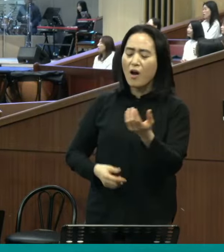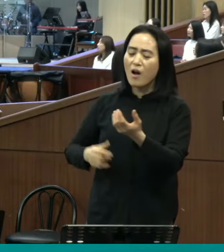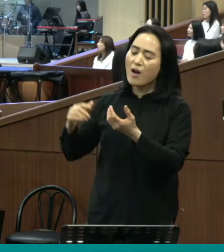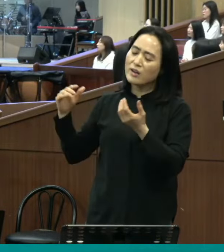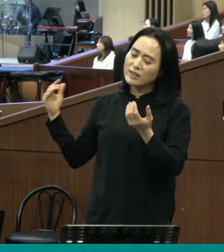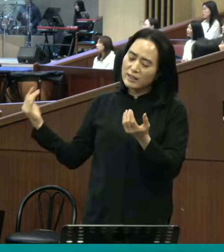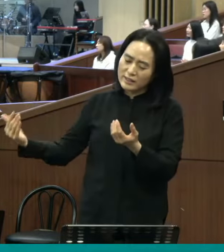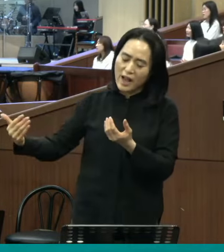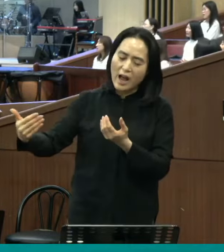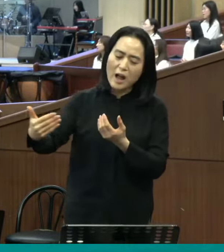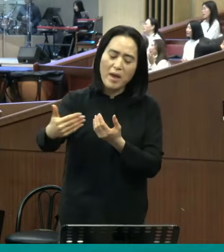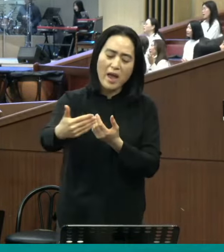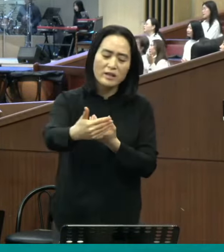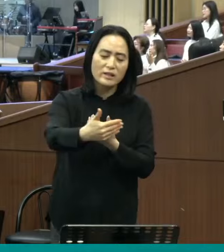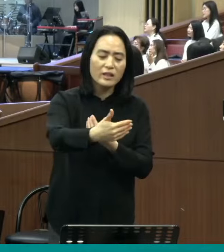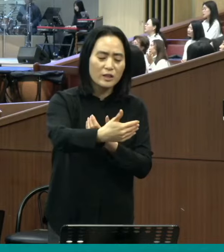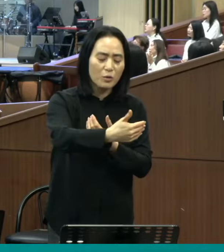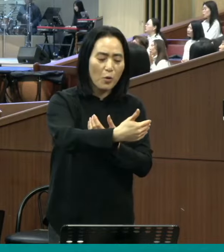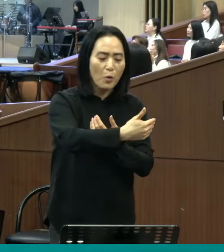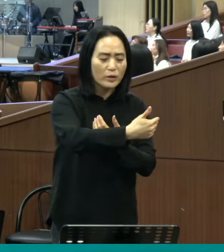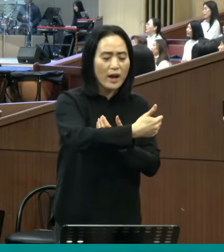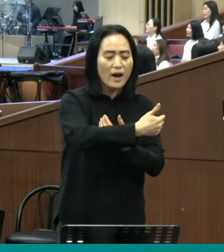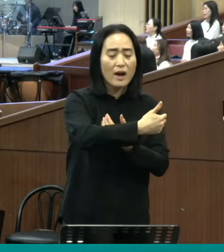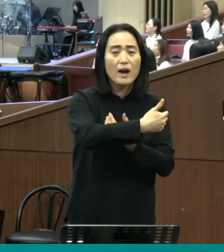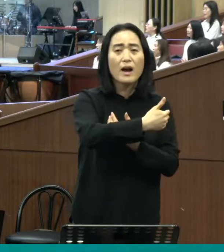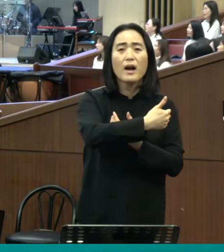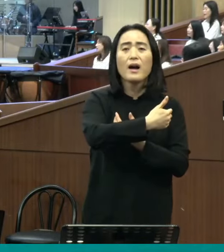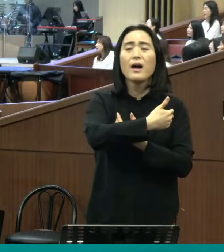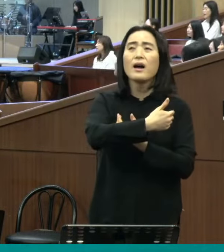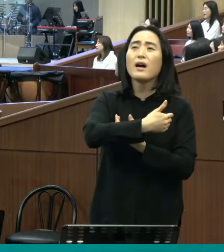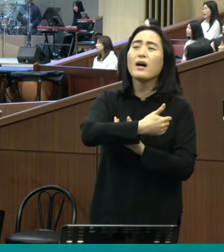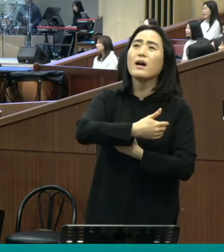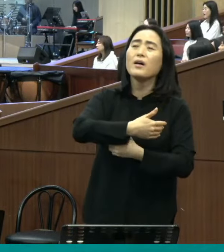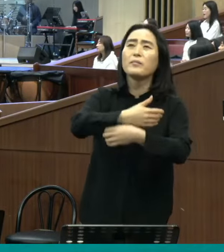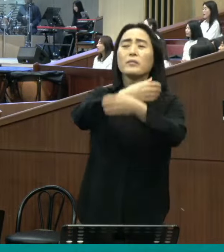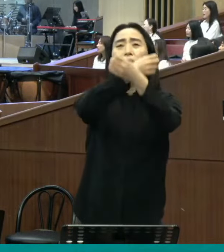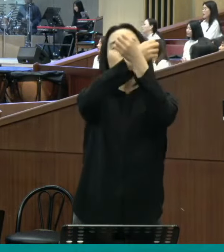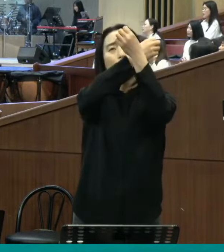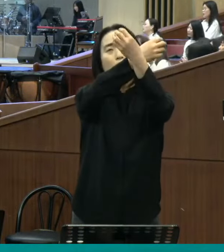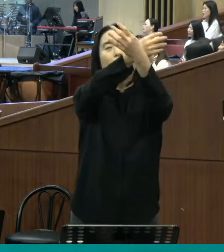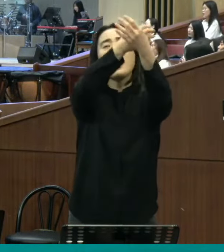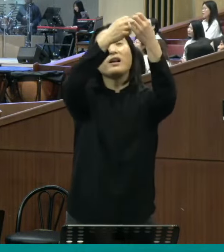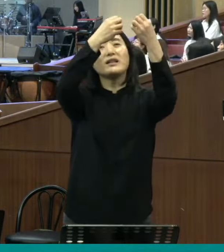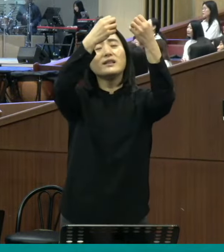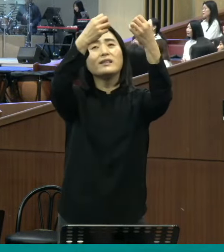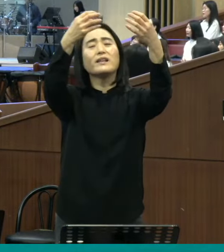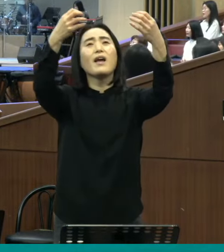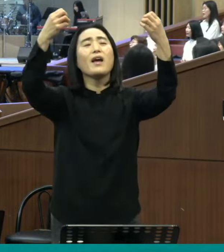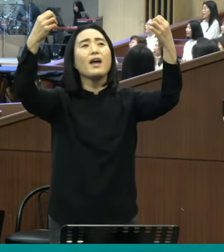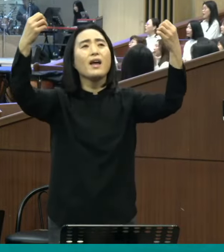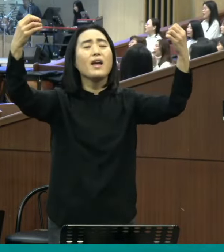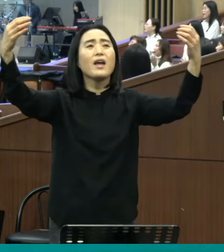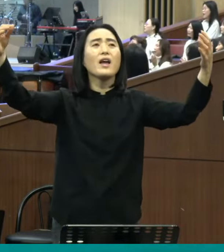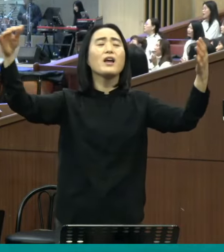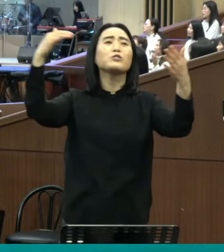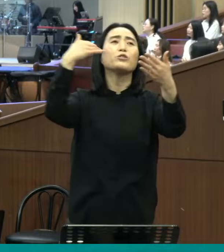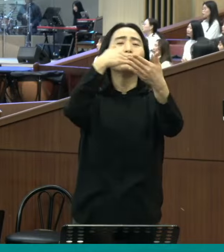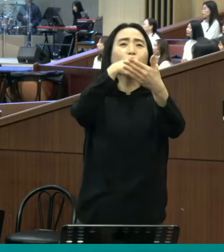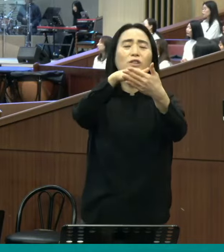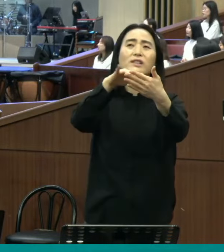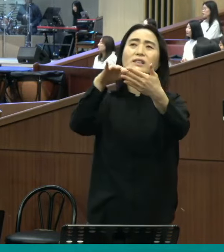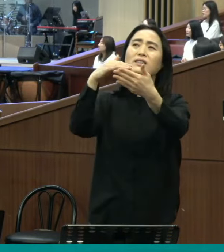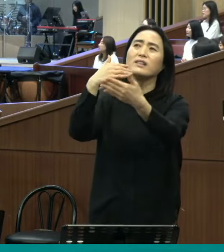저를 싸매시 별들의 수를 세시며 별들의